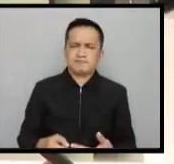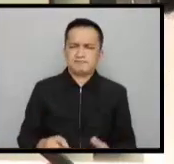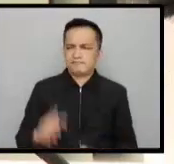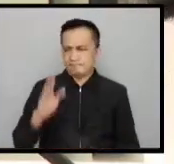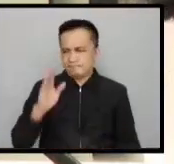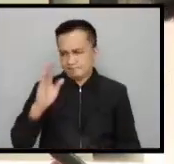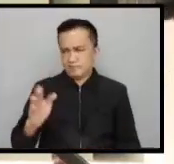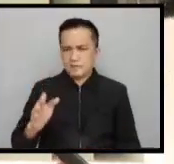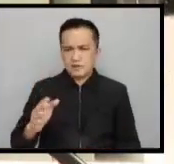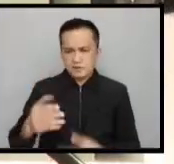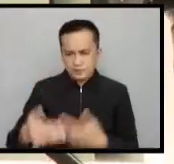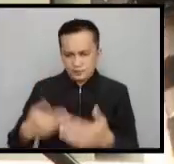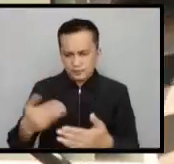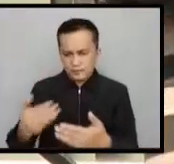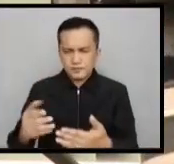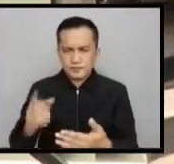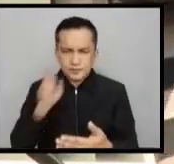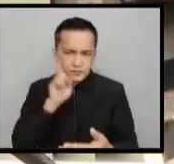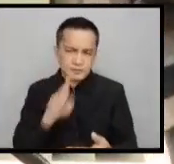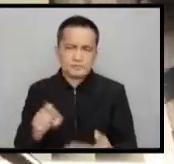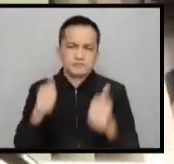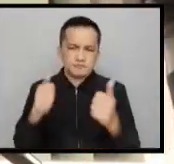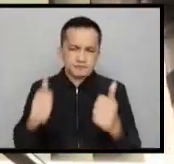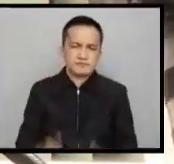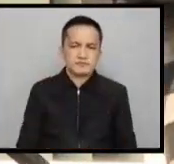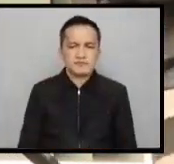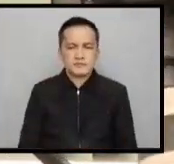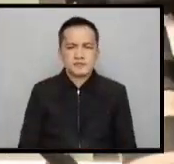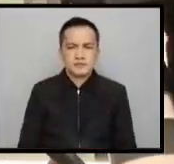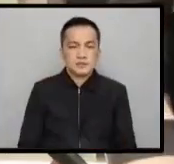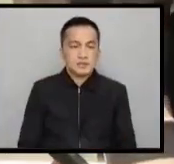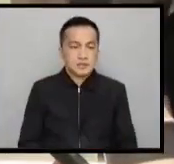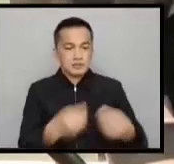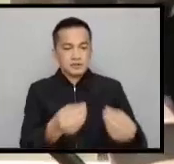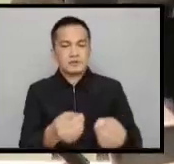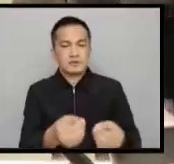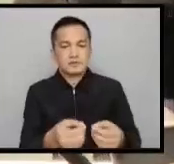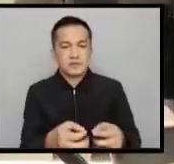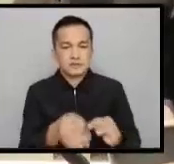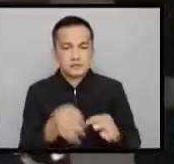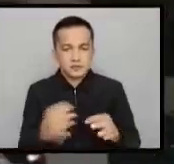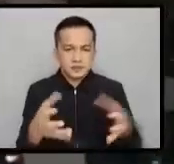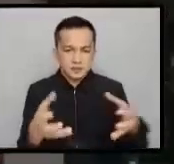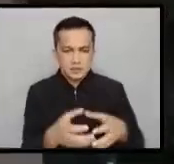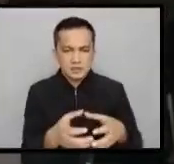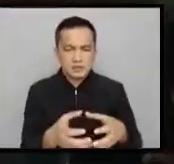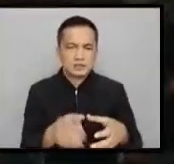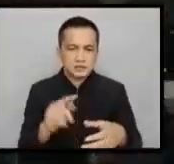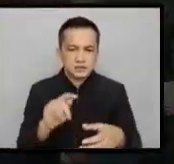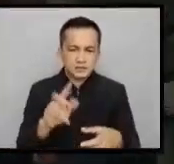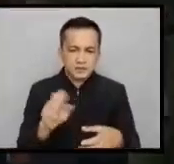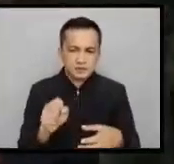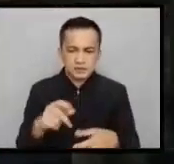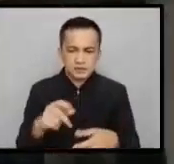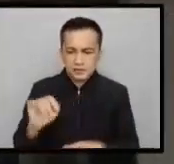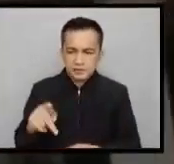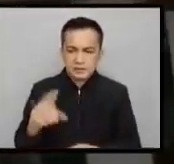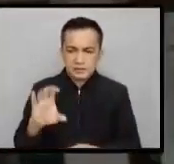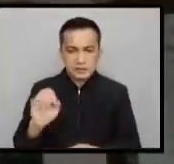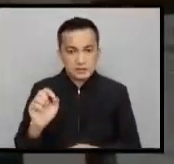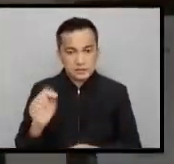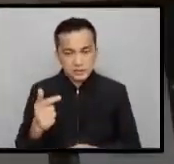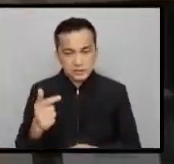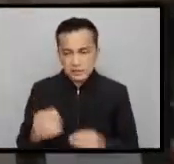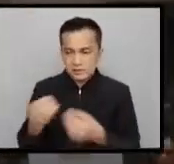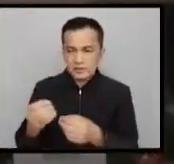on uneventfully. Granted naman ang extension na hinihingi ng kampo ni Teves. At ang PNP CIDG binigyan din ng